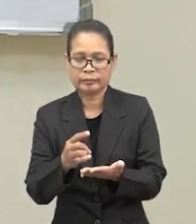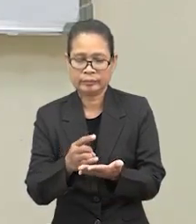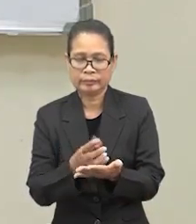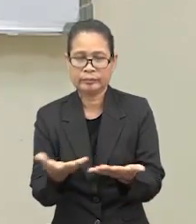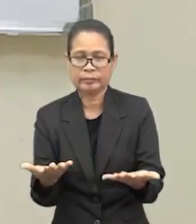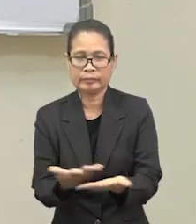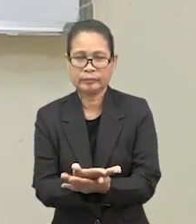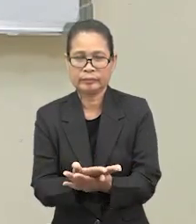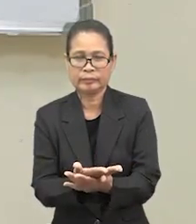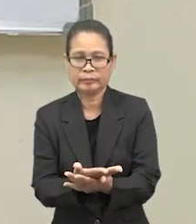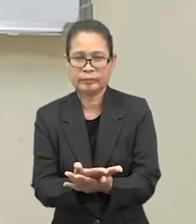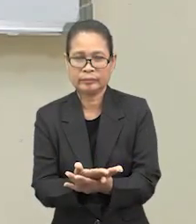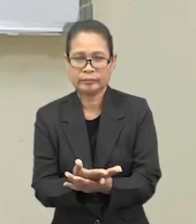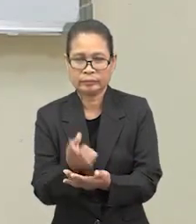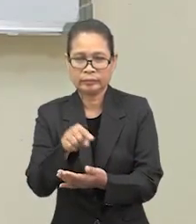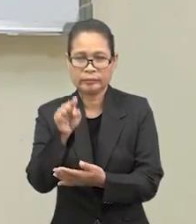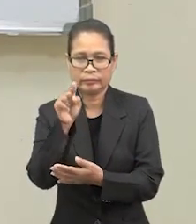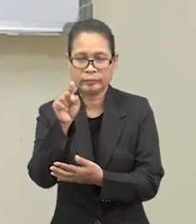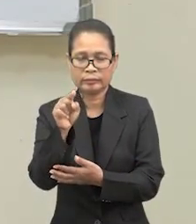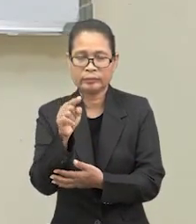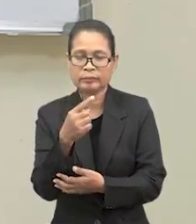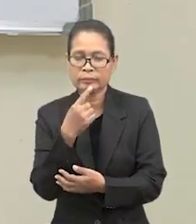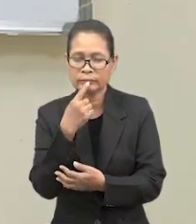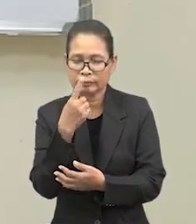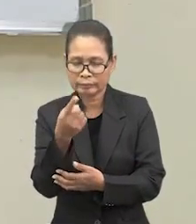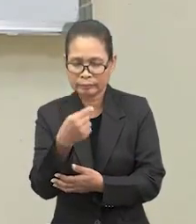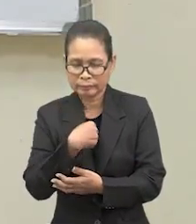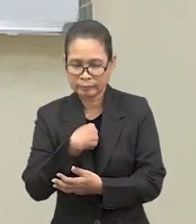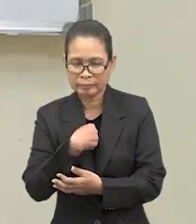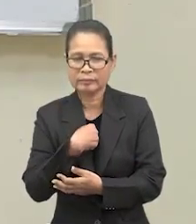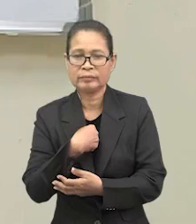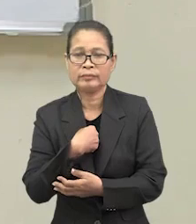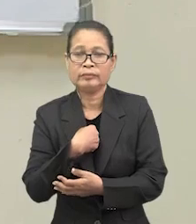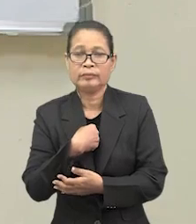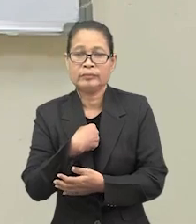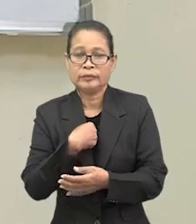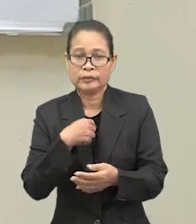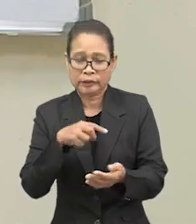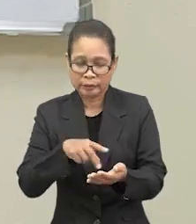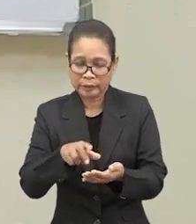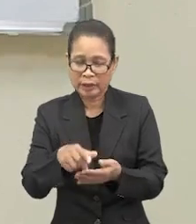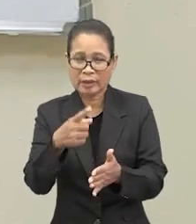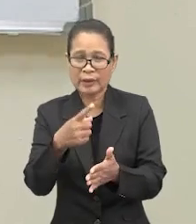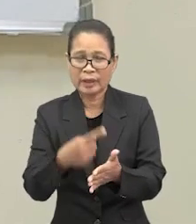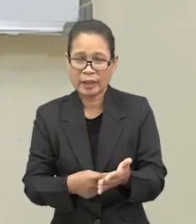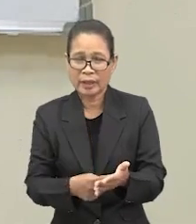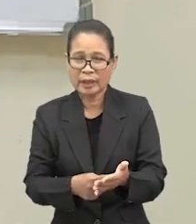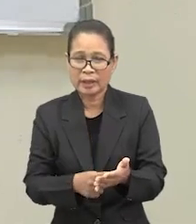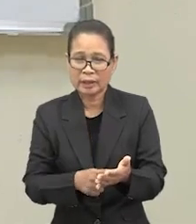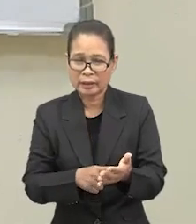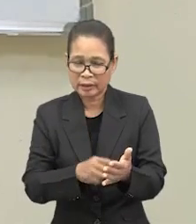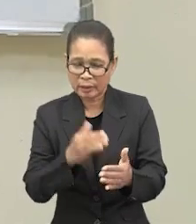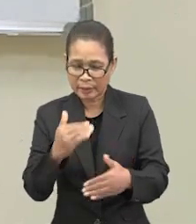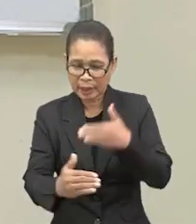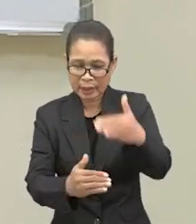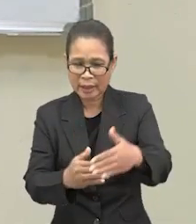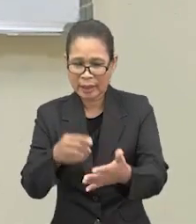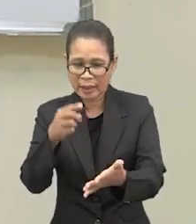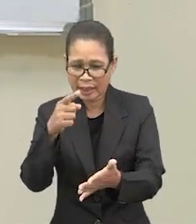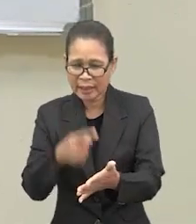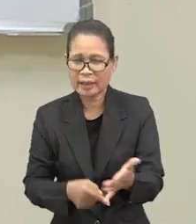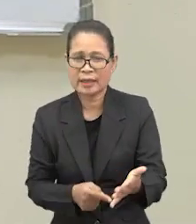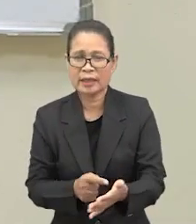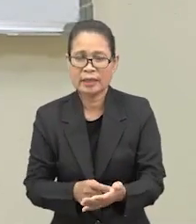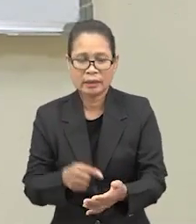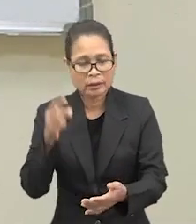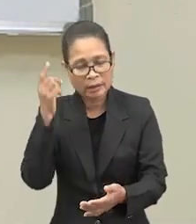Muốn nâng dân chạp đào mê riêng thơm ấy. Ta con ai bạp này khu bàn tới tha, chùm hiên ở vầy khá lá, đầm nạng cao ở